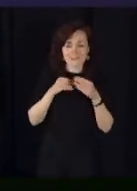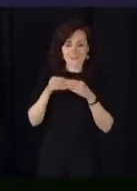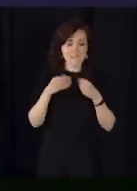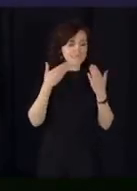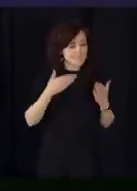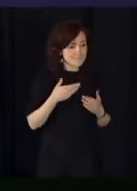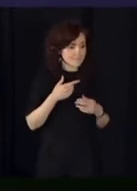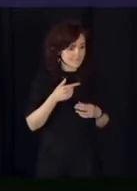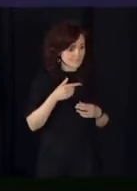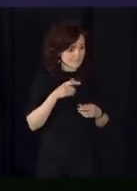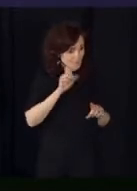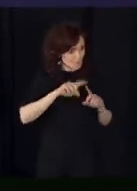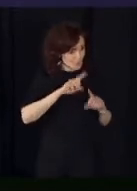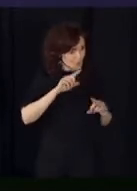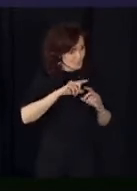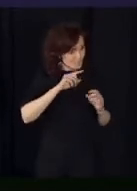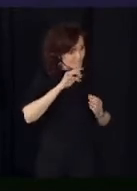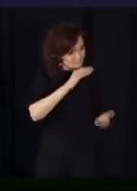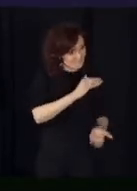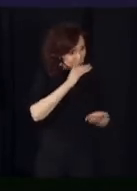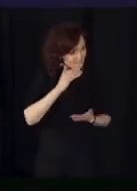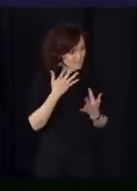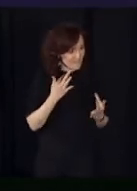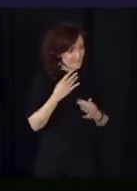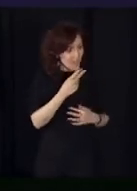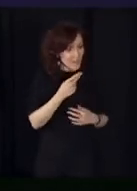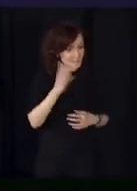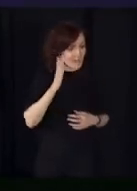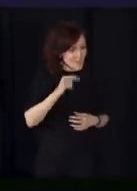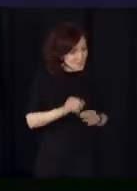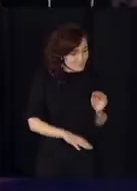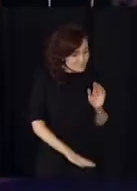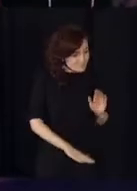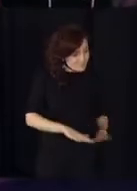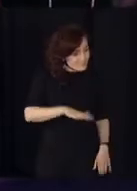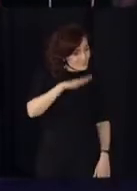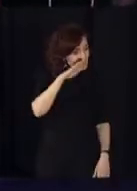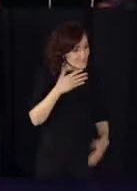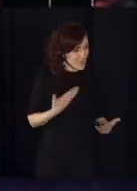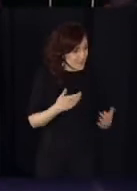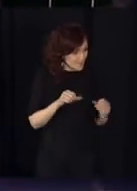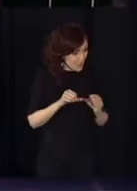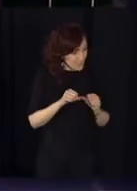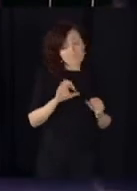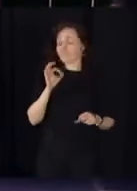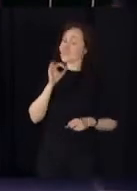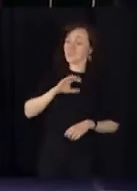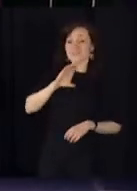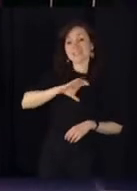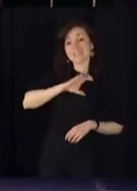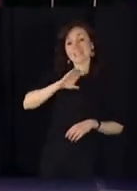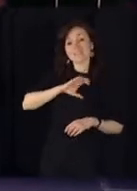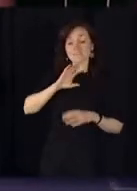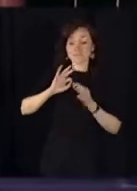Et tu as des choses à nous raconter sur toi-même quand tu étais petite fille, sur ce que tu fais maintenant? Je vais essayer de vous raconter une